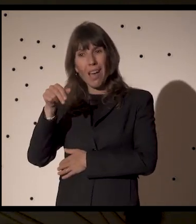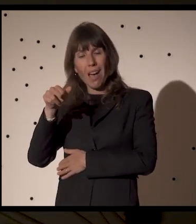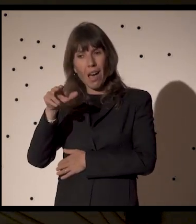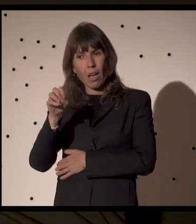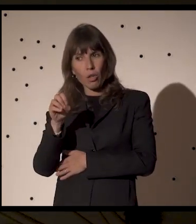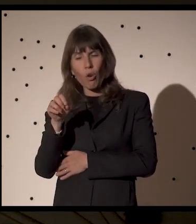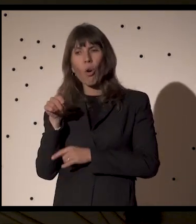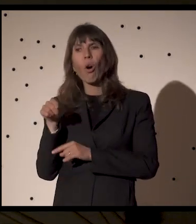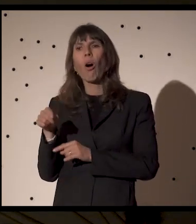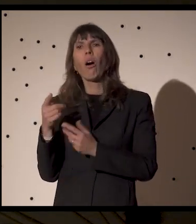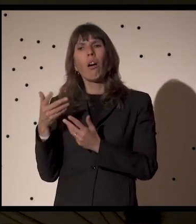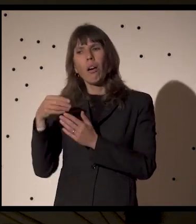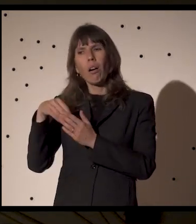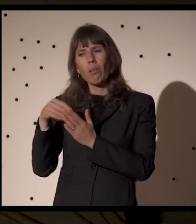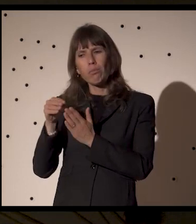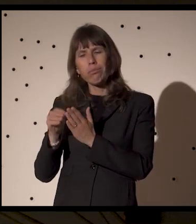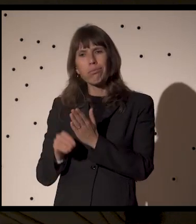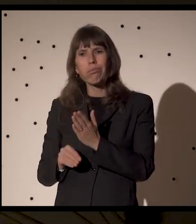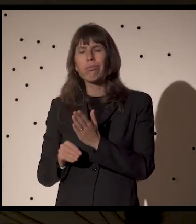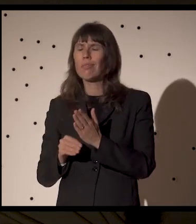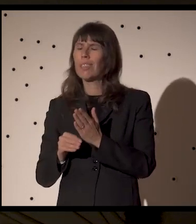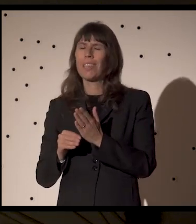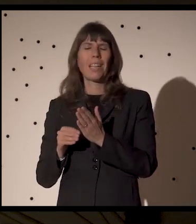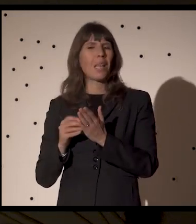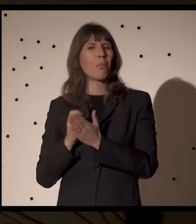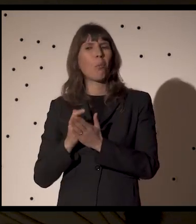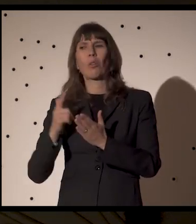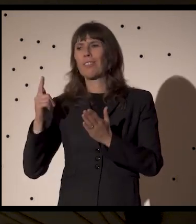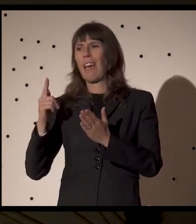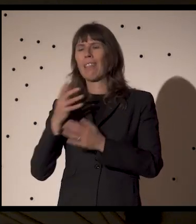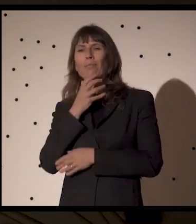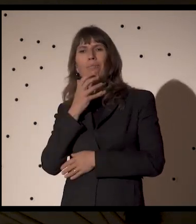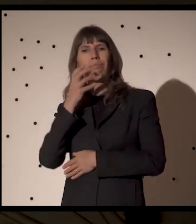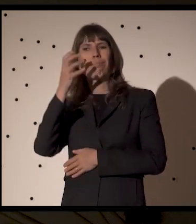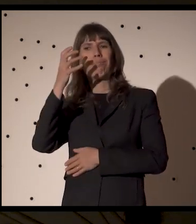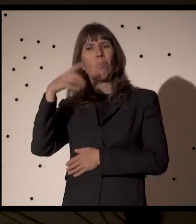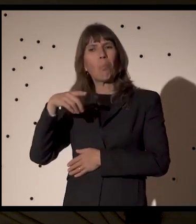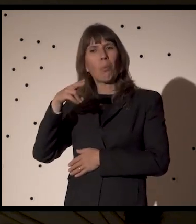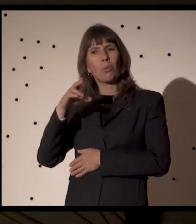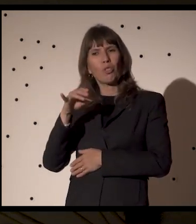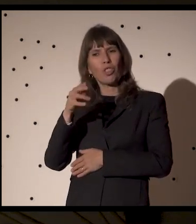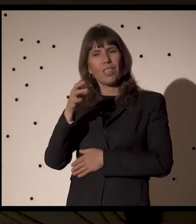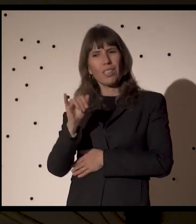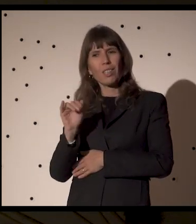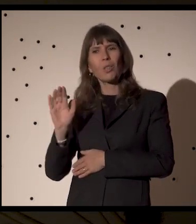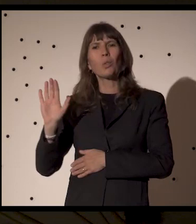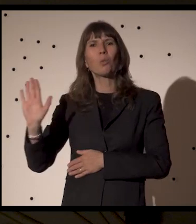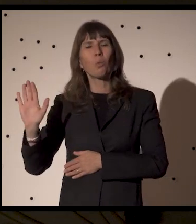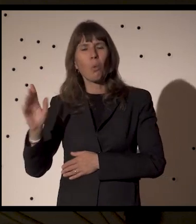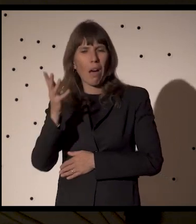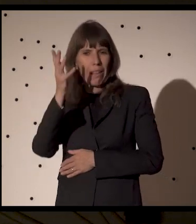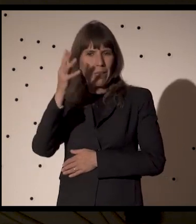arie pucciniane dalla Boheme La Madame